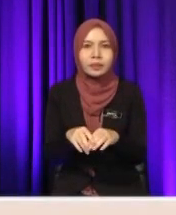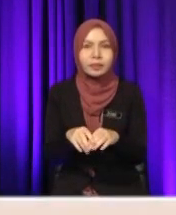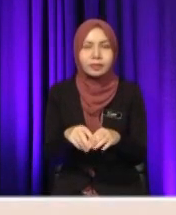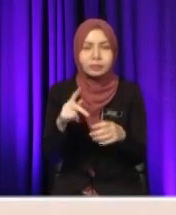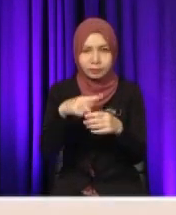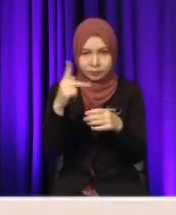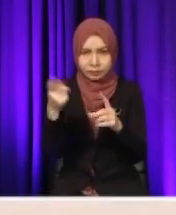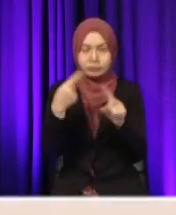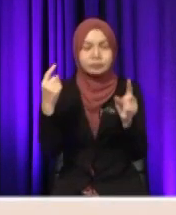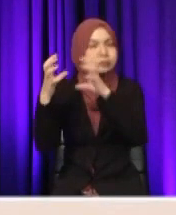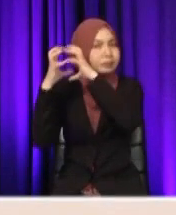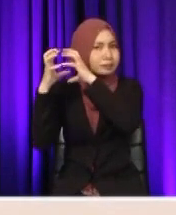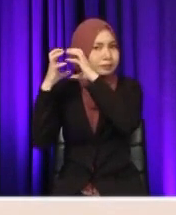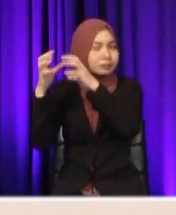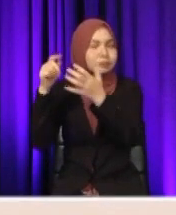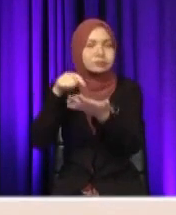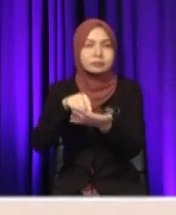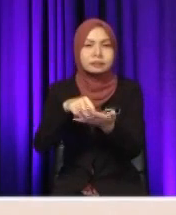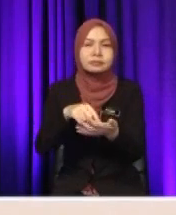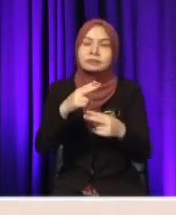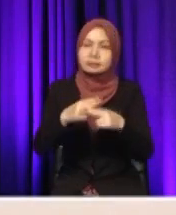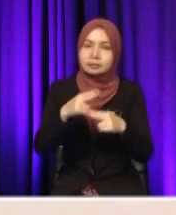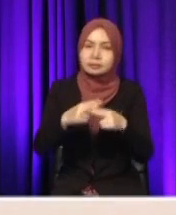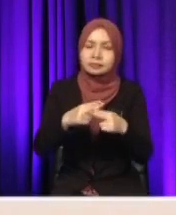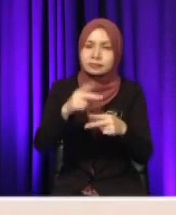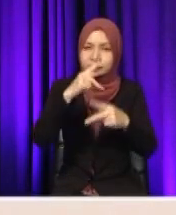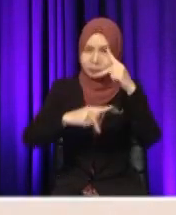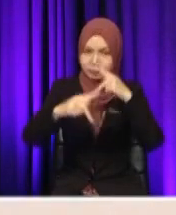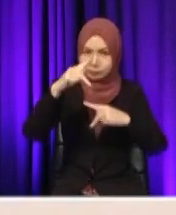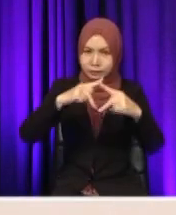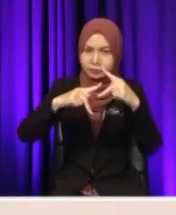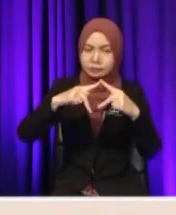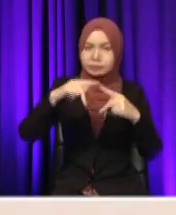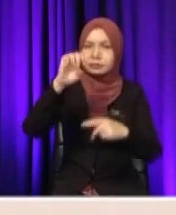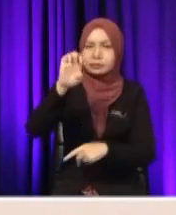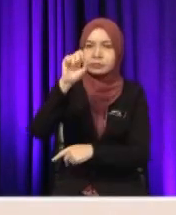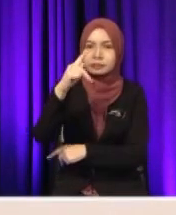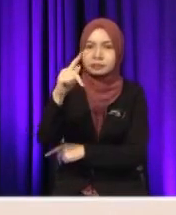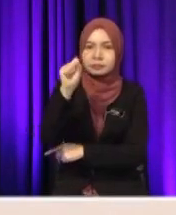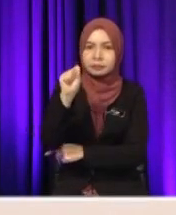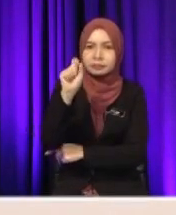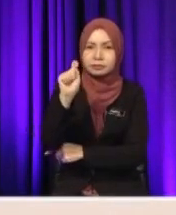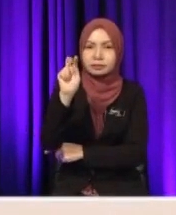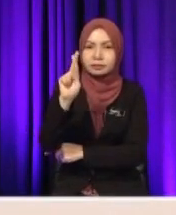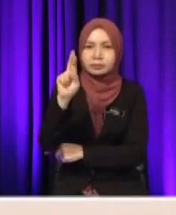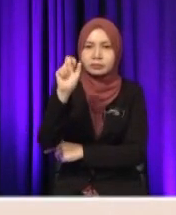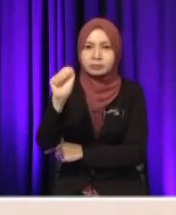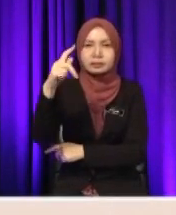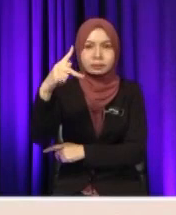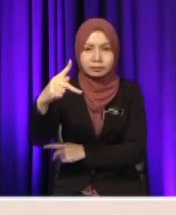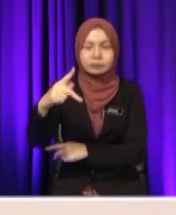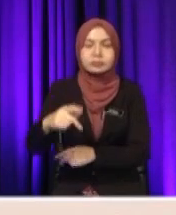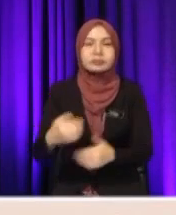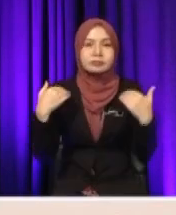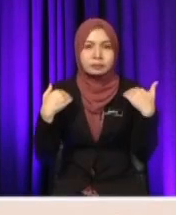sebagai proses pengekstrakan. Okey, murid-murid boleh tengok di dalam buku teks ada urutan